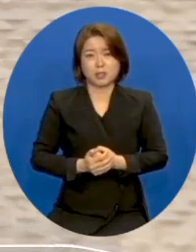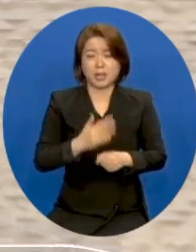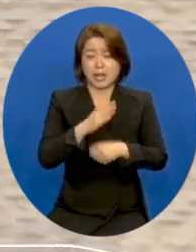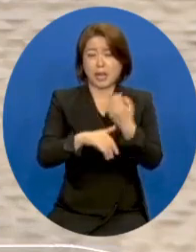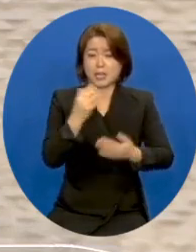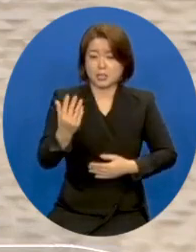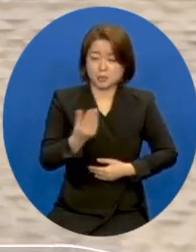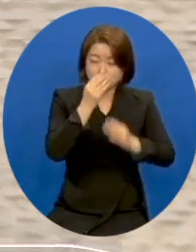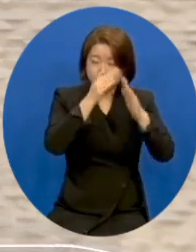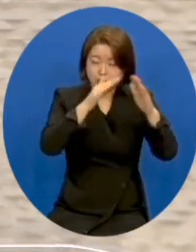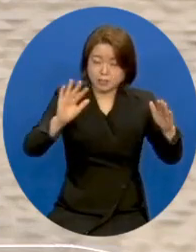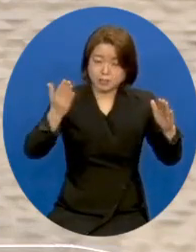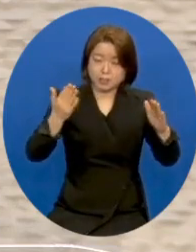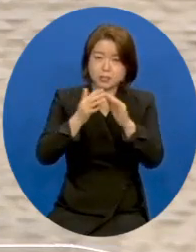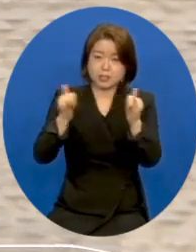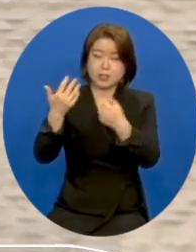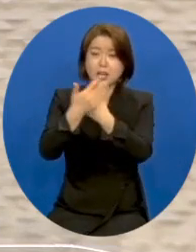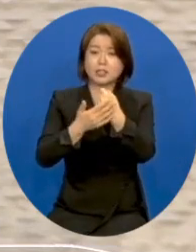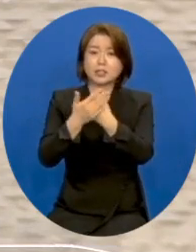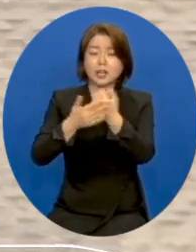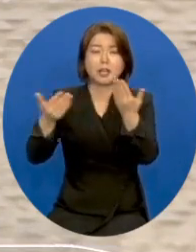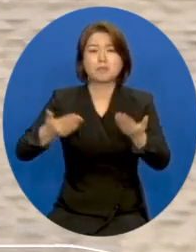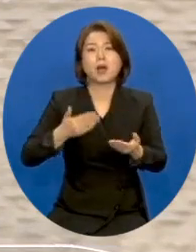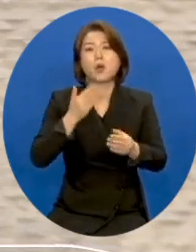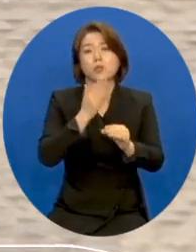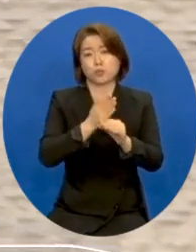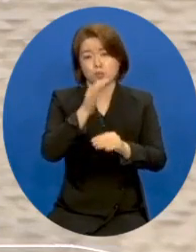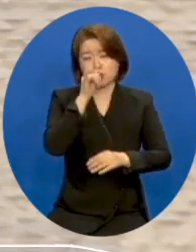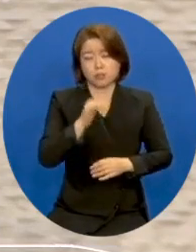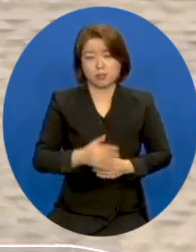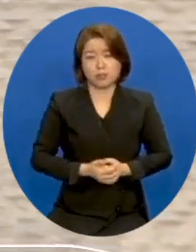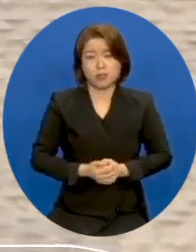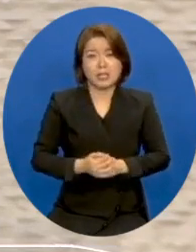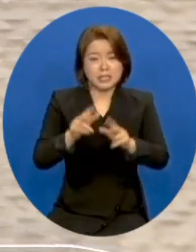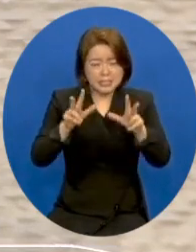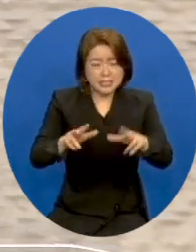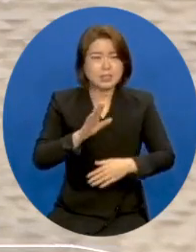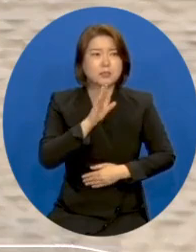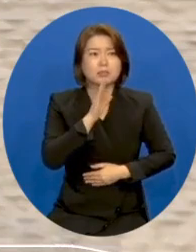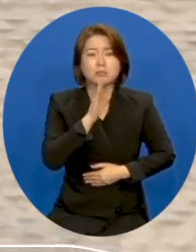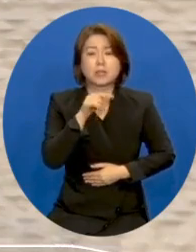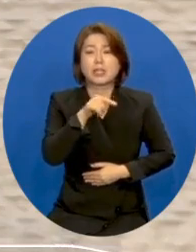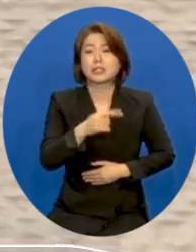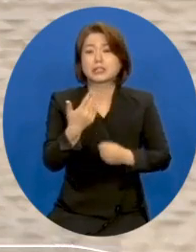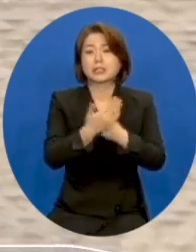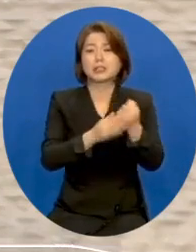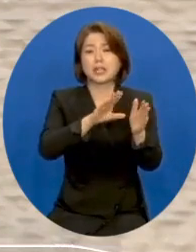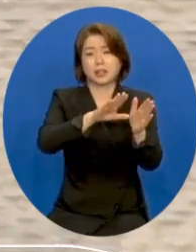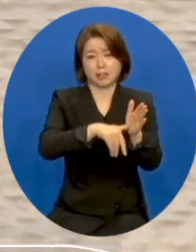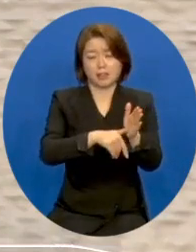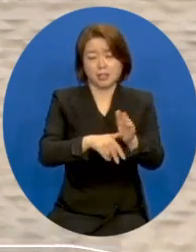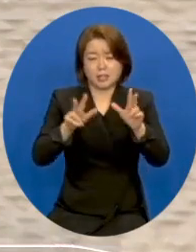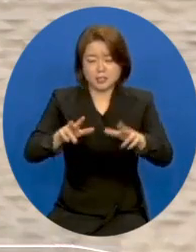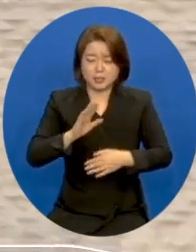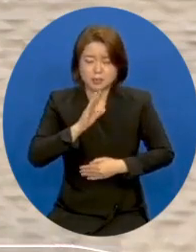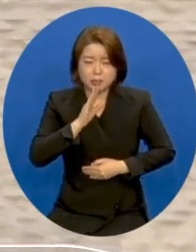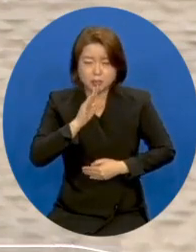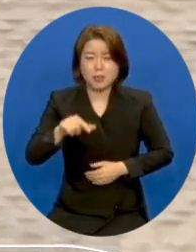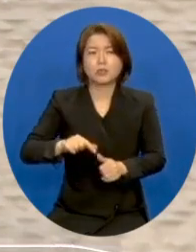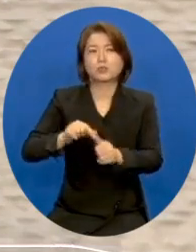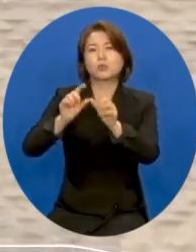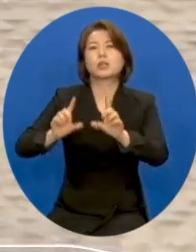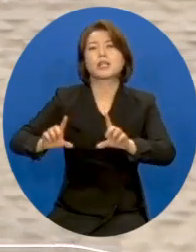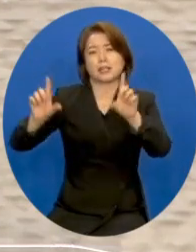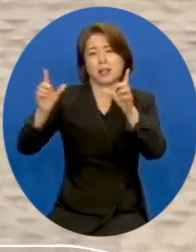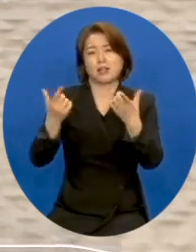성전된 자로 사는 은혜를 받고 있습니다. 지금이야말로 그 은혜의 때고 지금이야말로 그 구원의